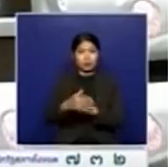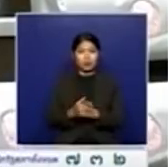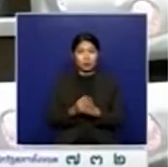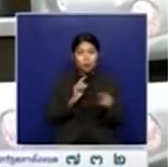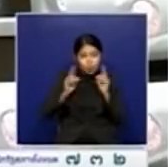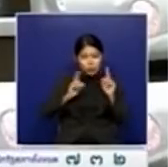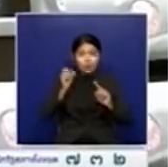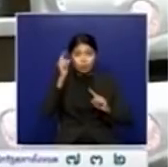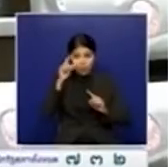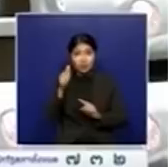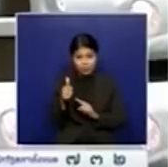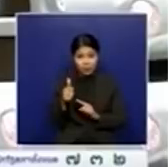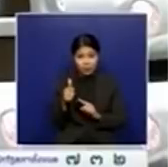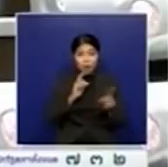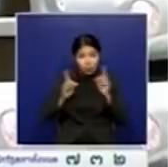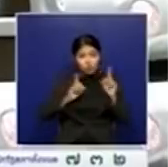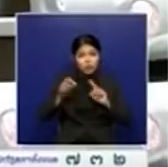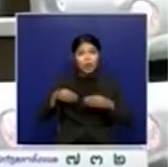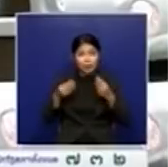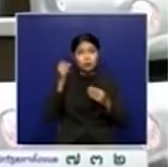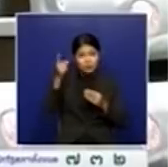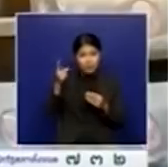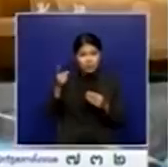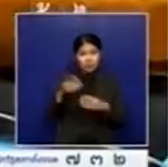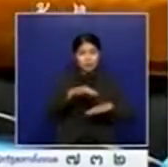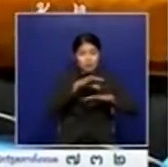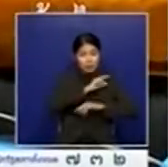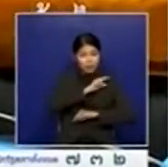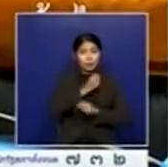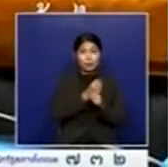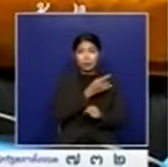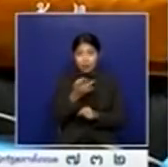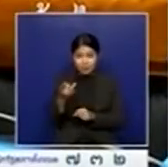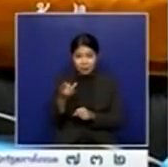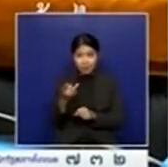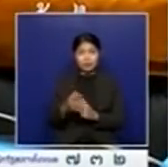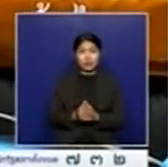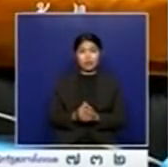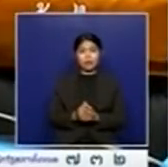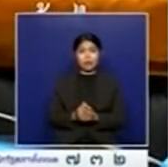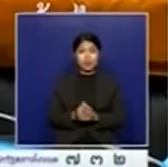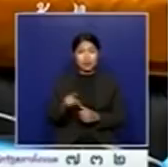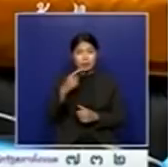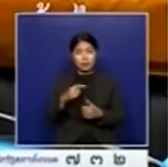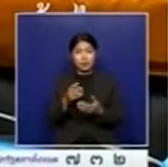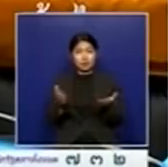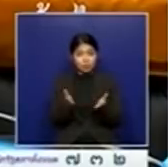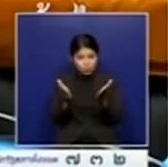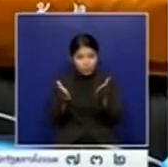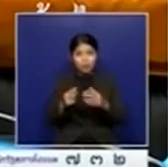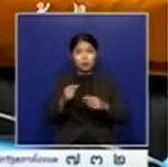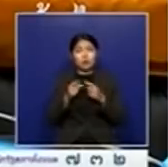ประชารัฐที่มีอยู่ร้อยกว่าเสียงเนี่ยนะครับมีความไม่เป็นเอกภาพก็มีครับแล้วก็ต้องดูนะคะว่าพันท์พลังประชารัฐเนี่ย